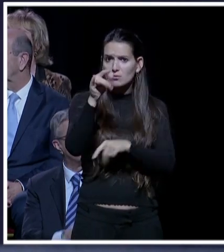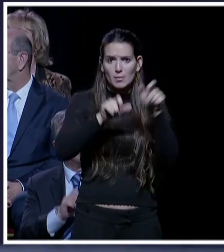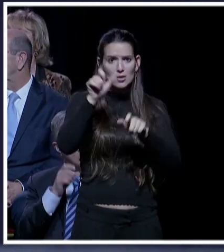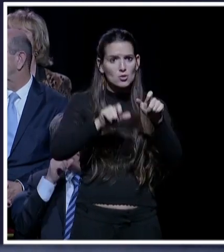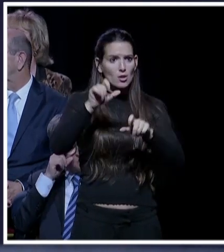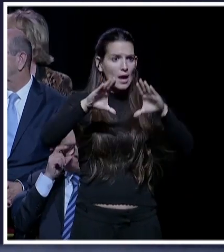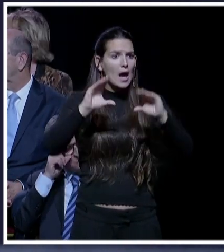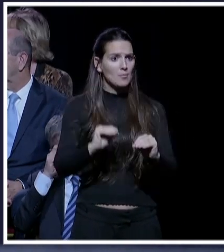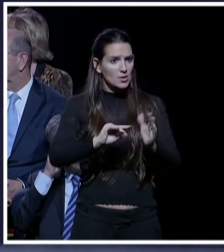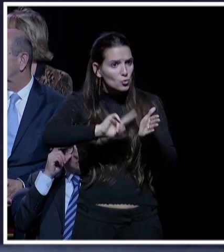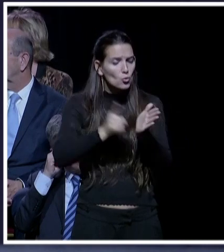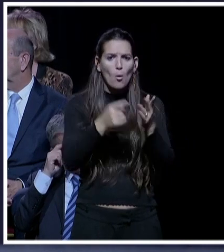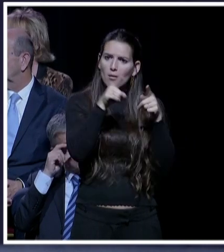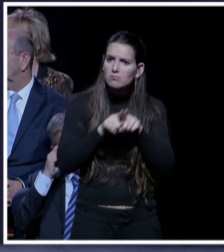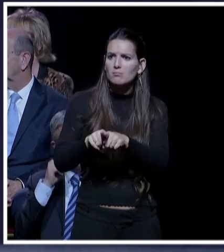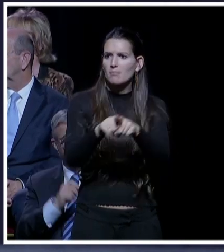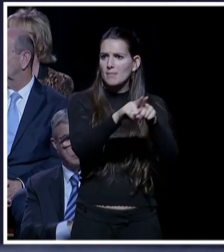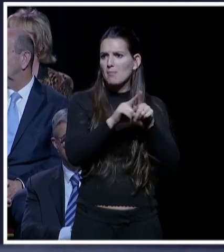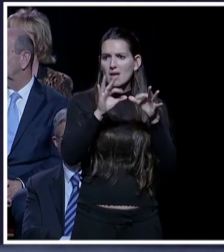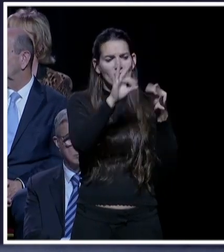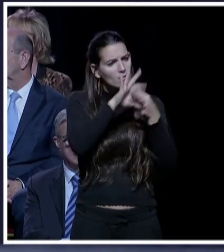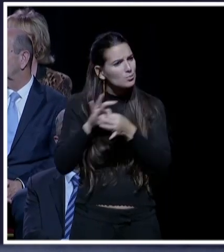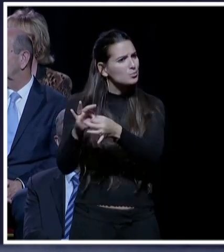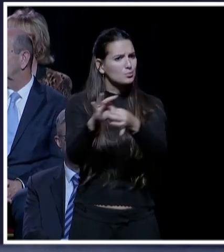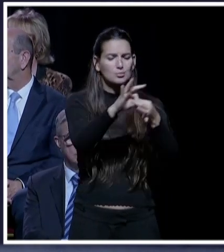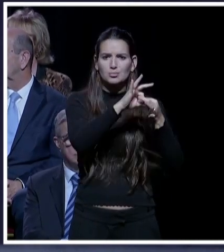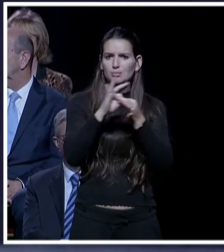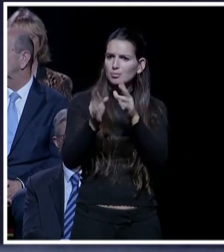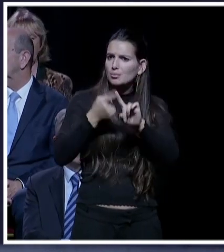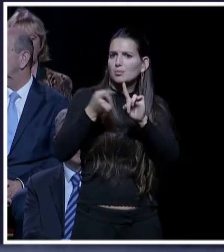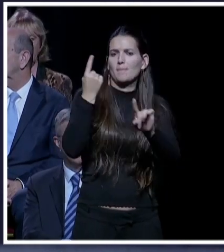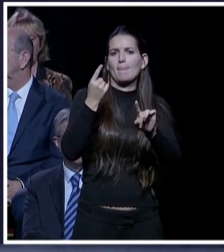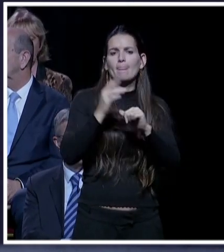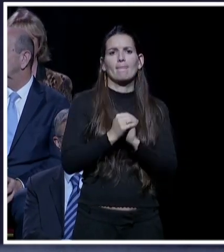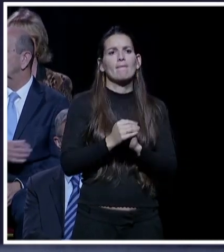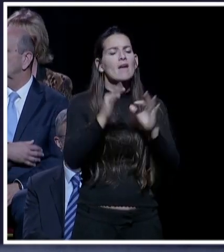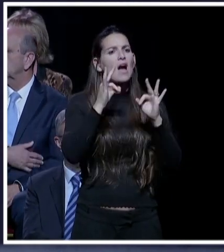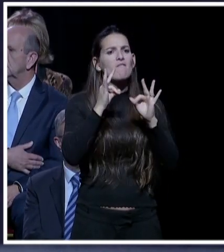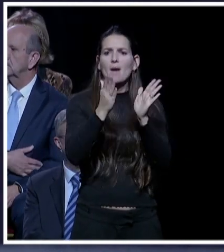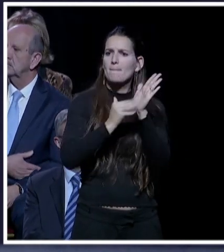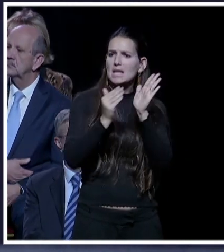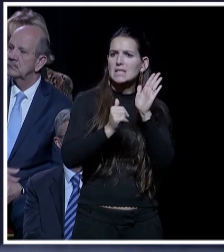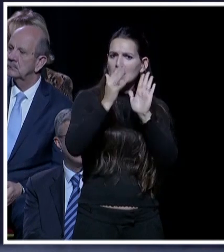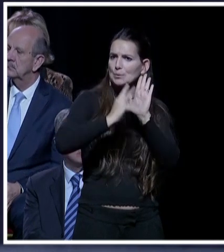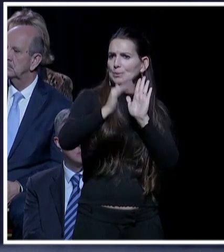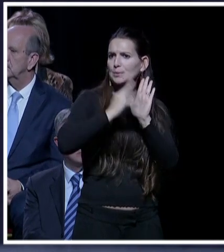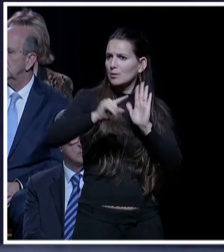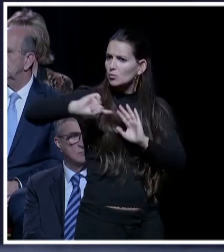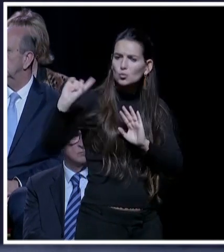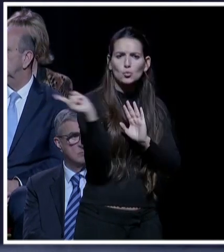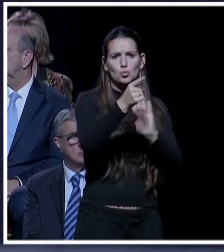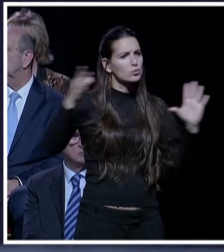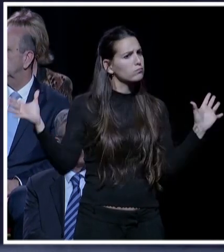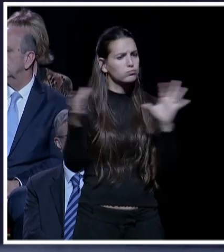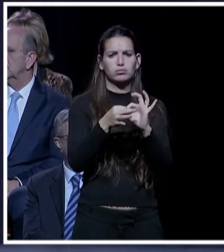devoirs, et cet esprit de solidarité sans pareil. Notre hymne national, cette Marseillaise autour de laquelle nous sommes tous unis.